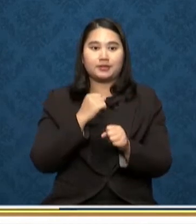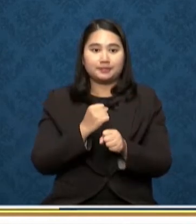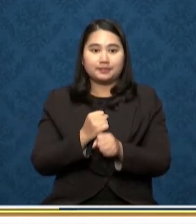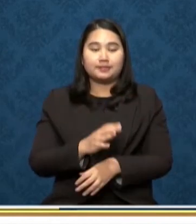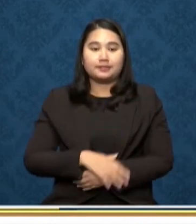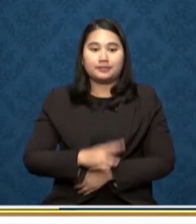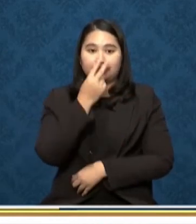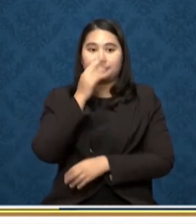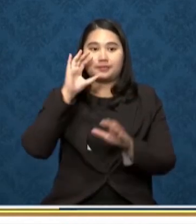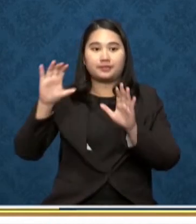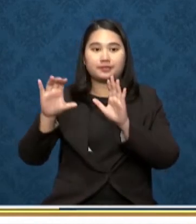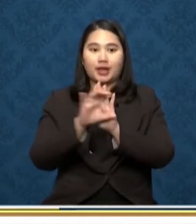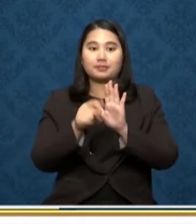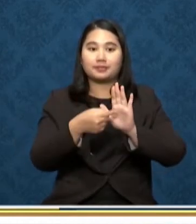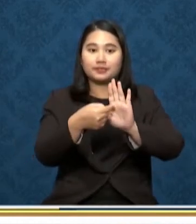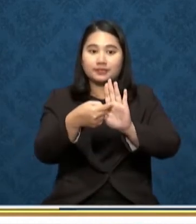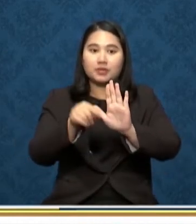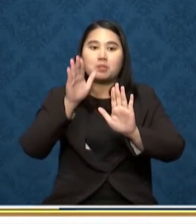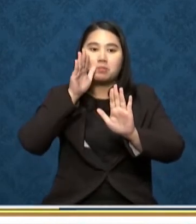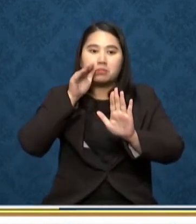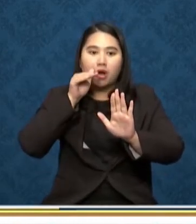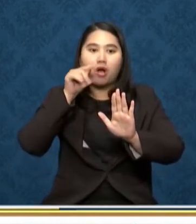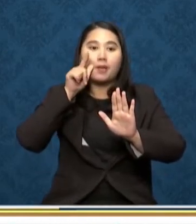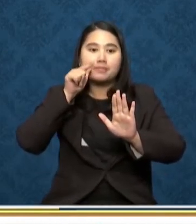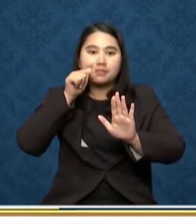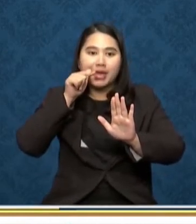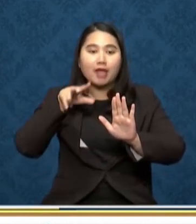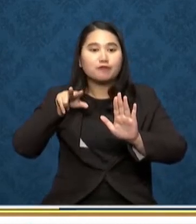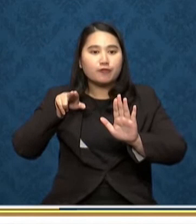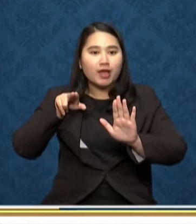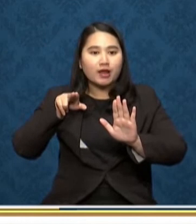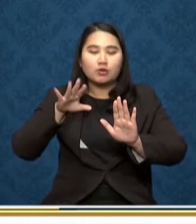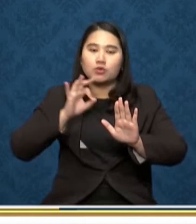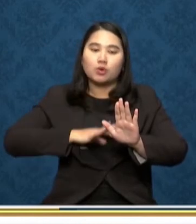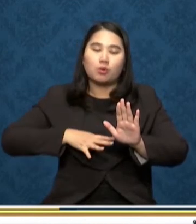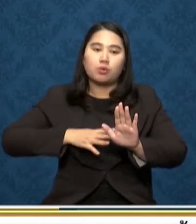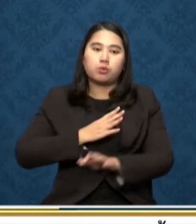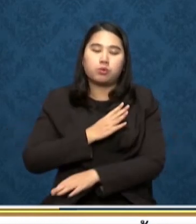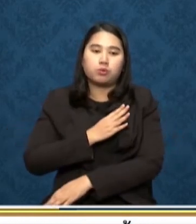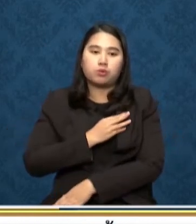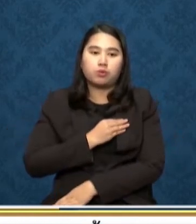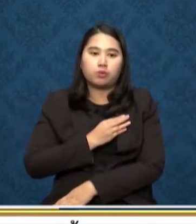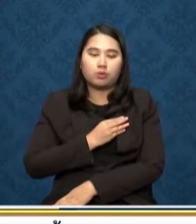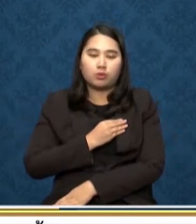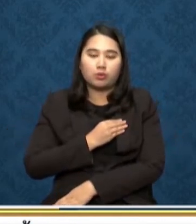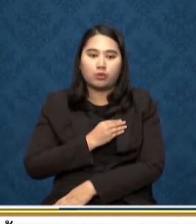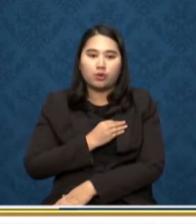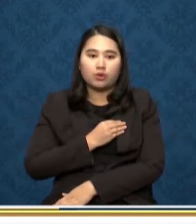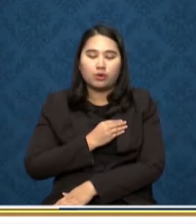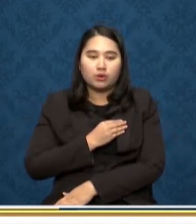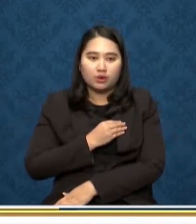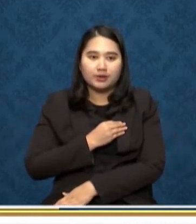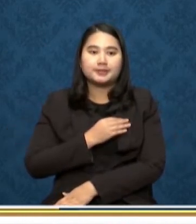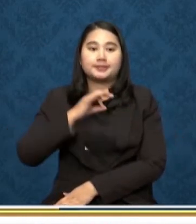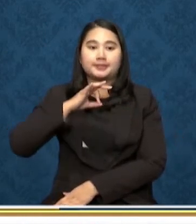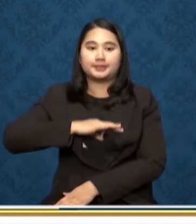ภาพนี้ครั ทำให้คุพ่อ คุแม่ของน้อง แล้วก็พระยาของน้องเนี่ยอุคสัณควัแขนแล้วก็...เป็นท